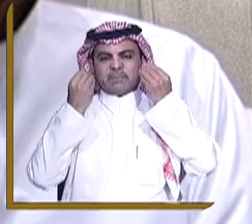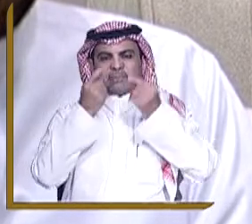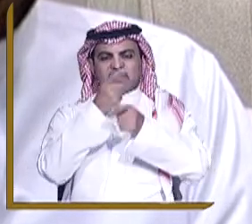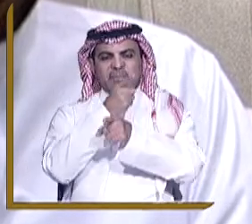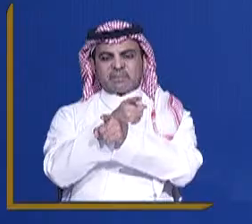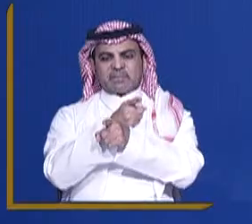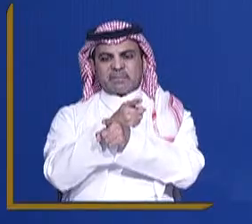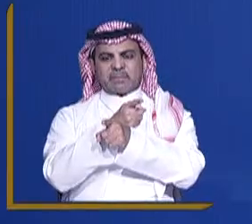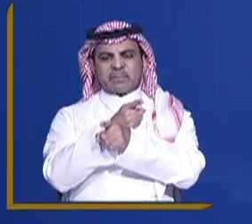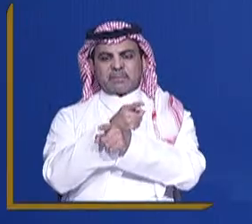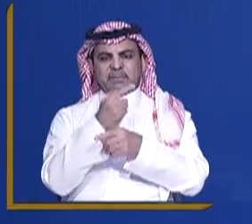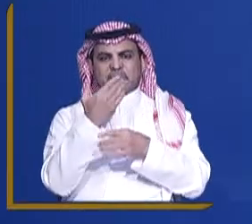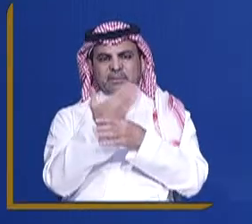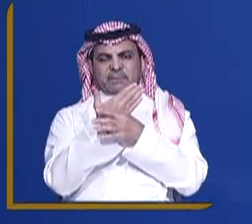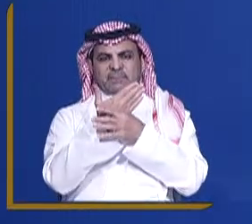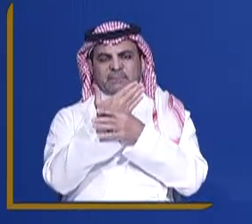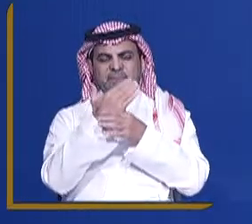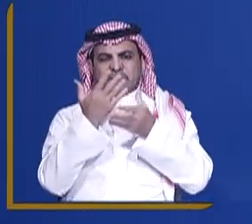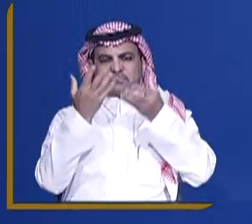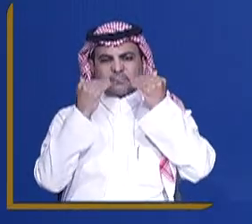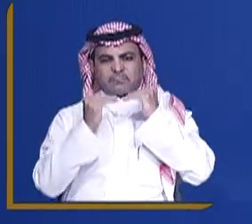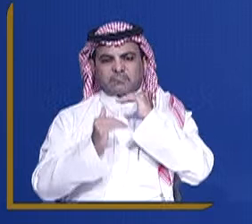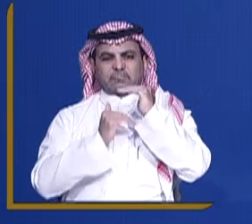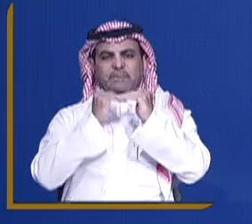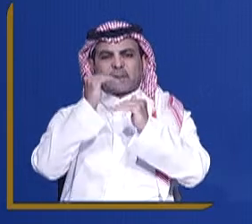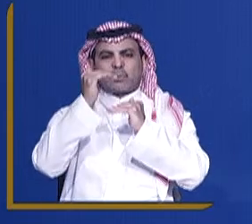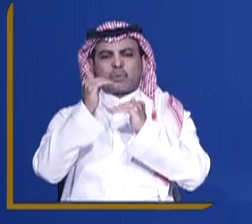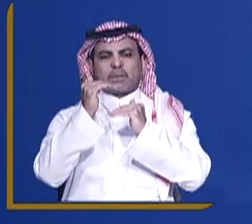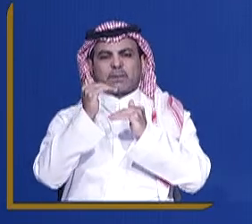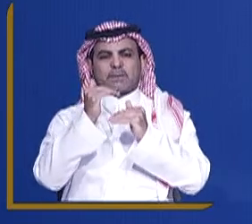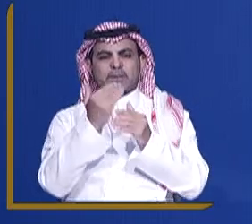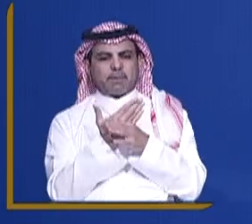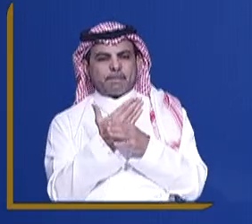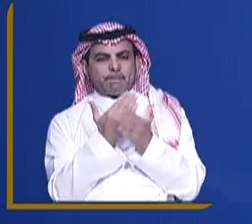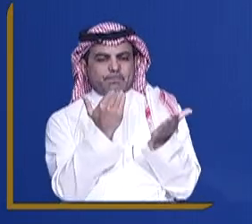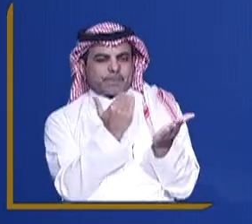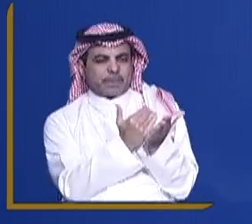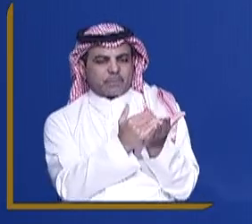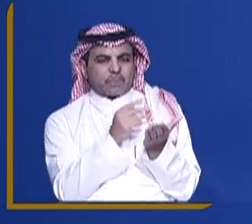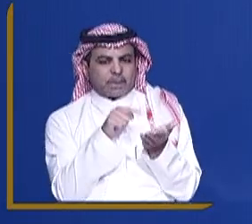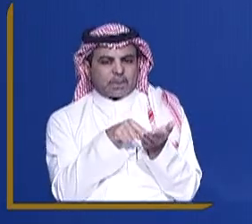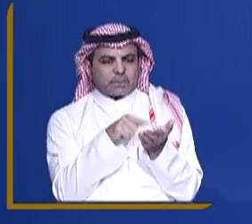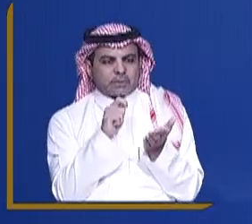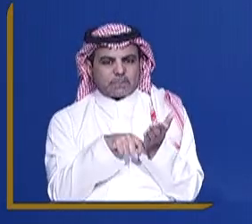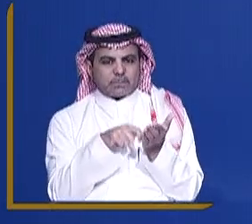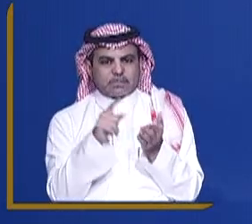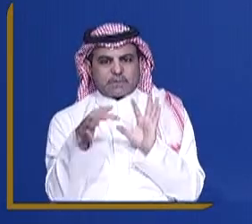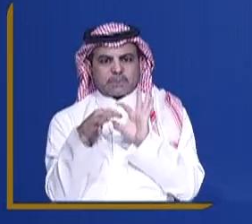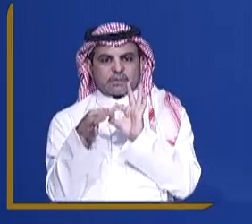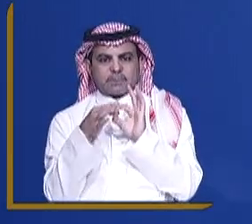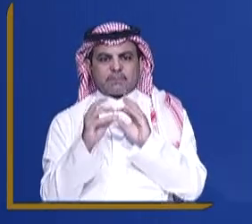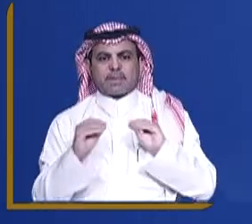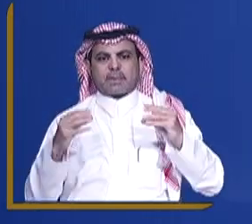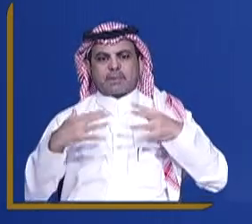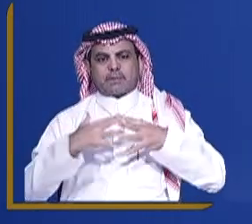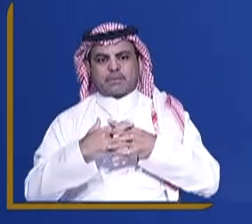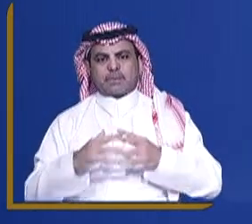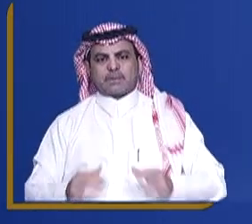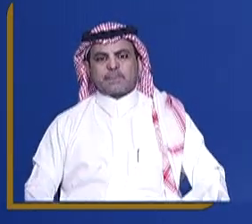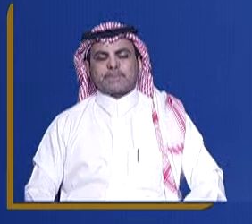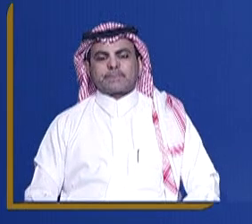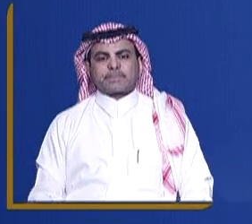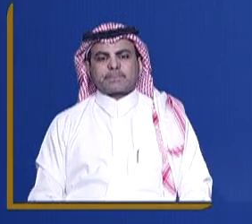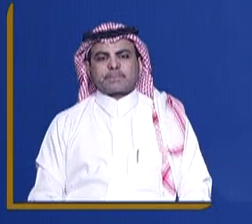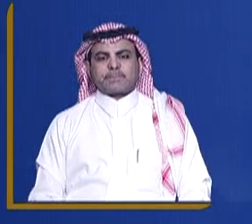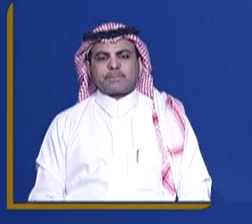المستفيدين والعمل على تحسينها وتطويرها، وهذا اللي نعمله الآن حنا مع هيئة التقويم والتدريب بمشيئة الله. تفضل يا